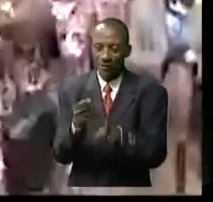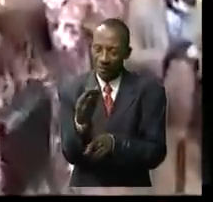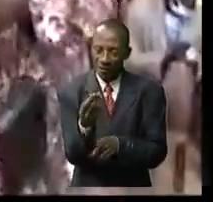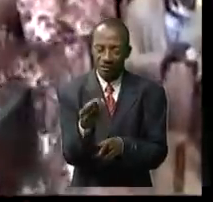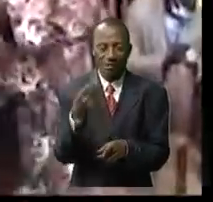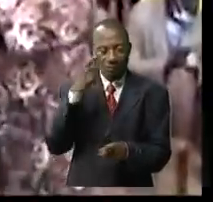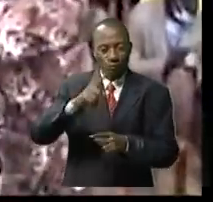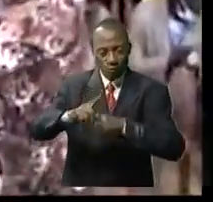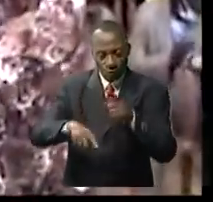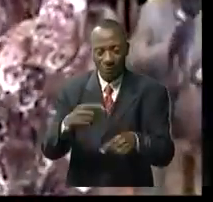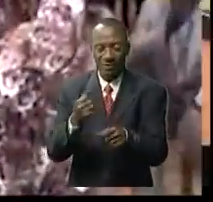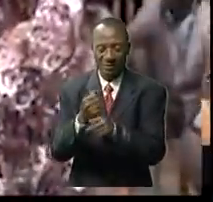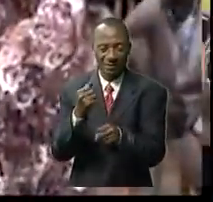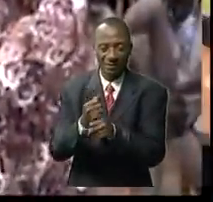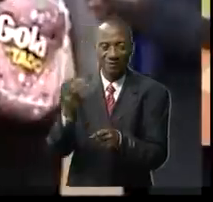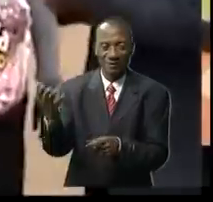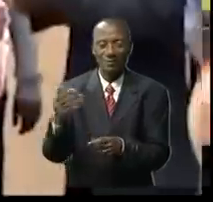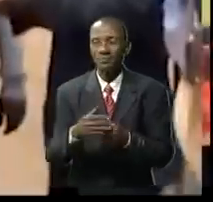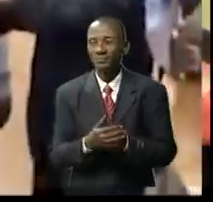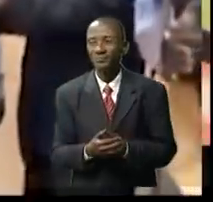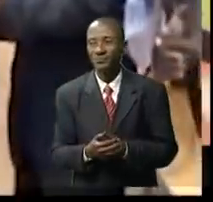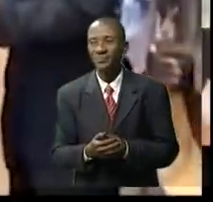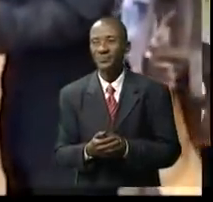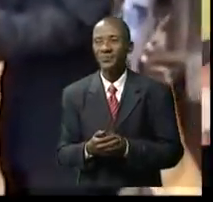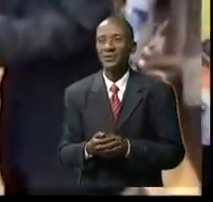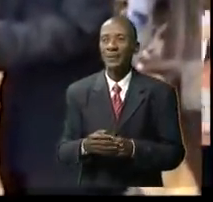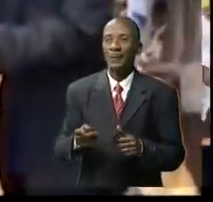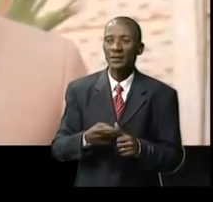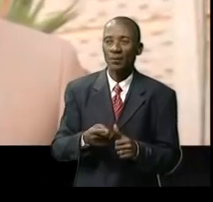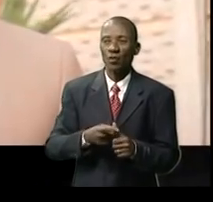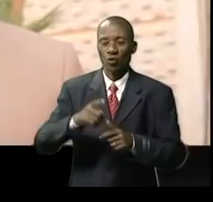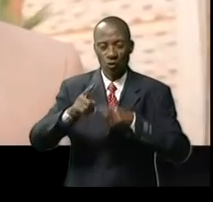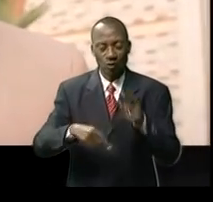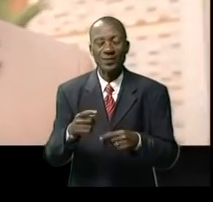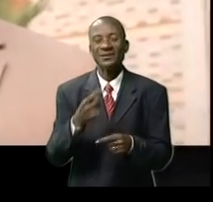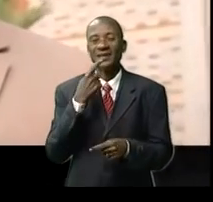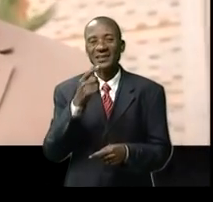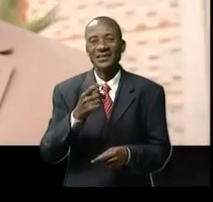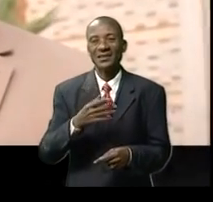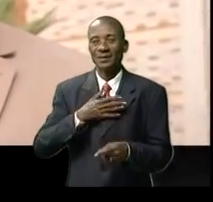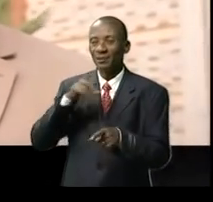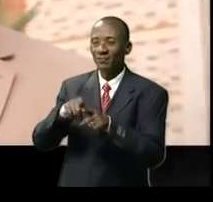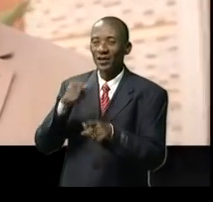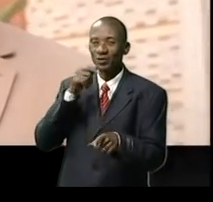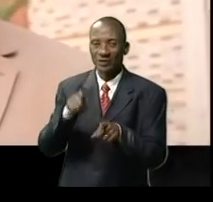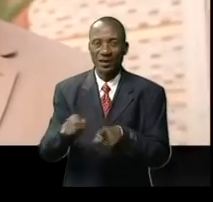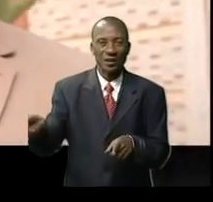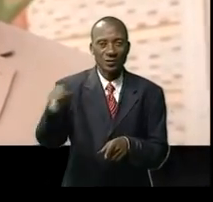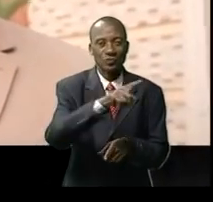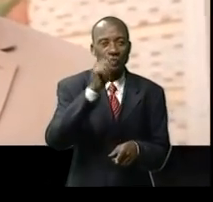utilitaires de ces agglomérations. Je commence par dire à mes frères de faire confiance au président de la